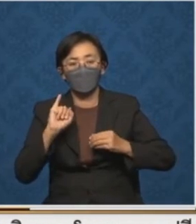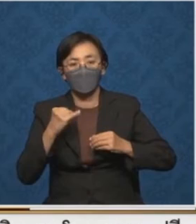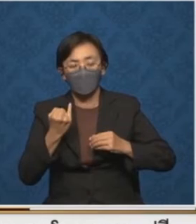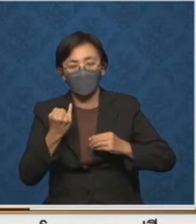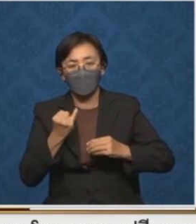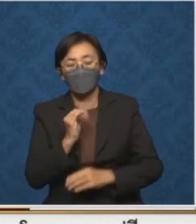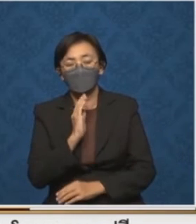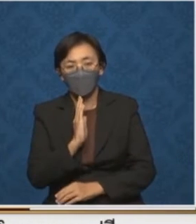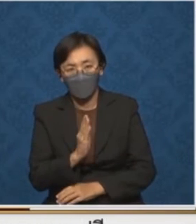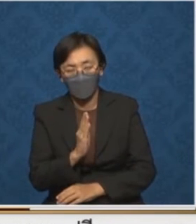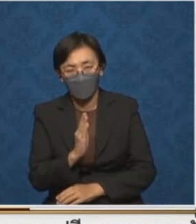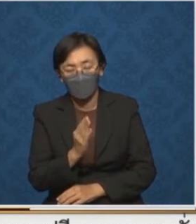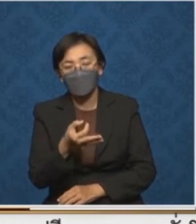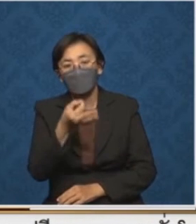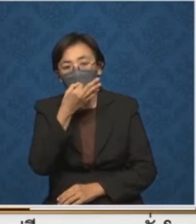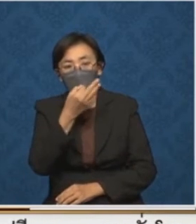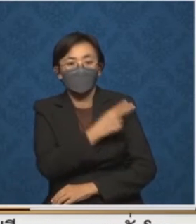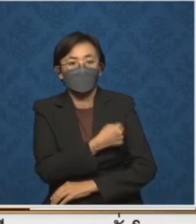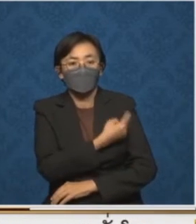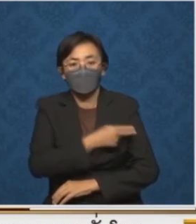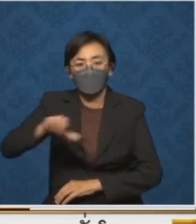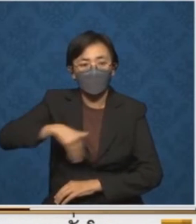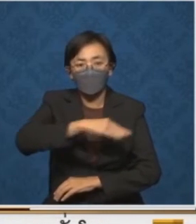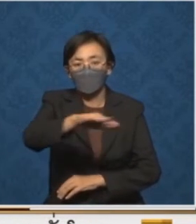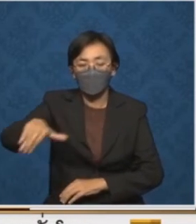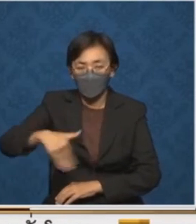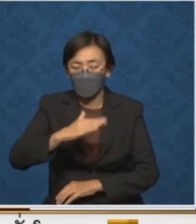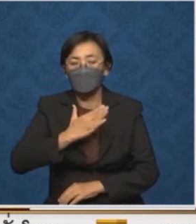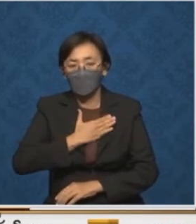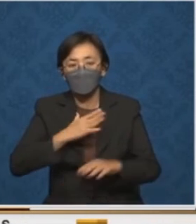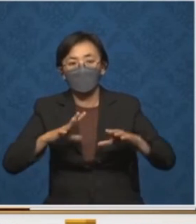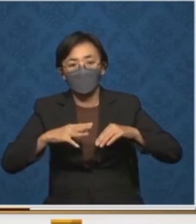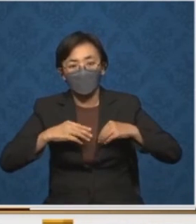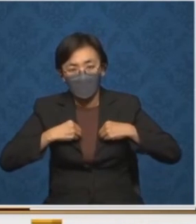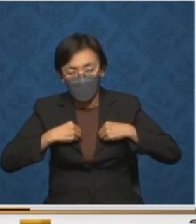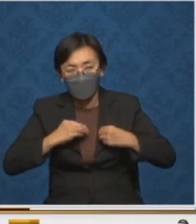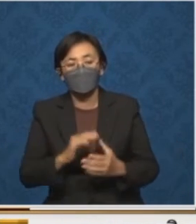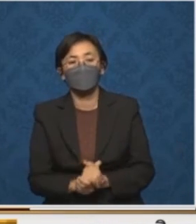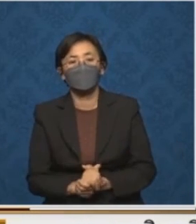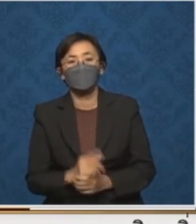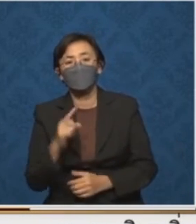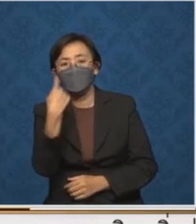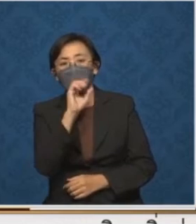ผมขอเน้นว่าการฉีดวักซินควายผมจะไม่อภิบรายผลเสียผลี